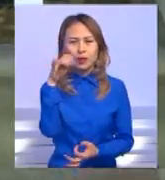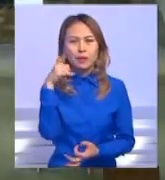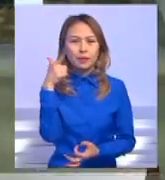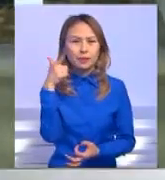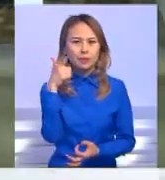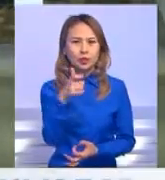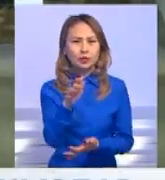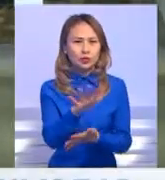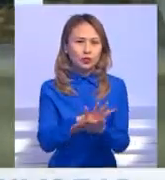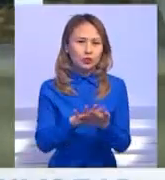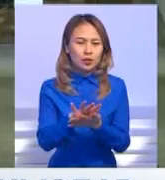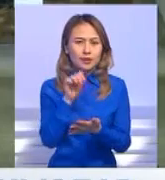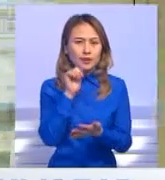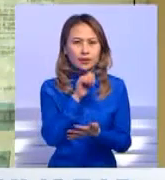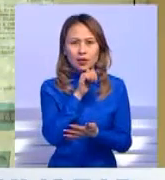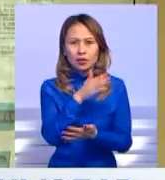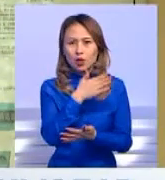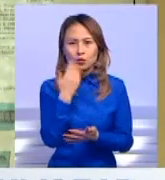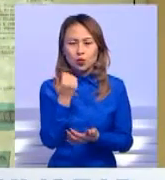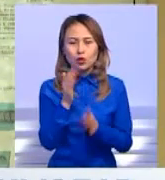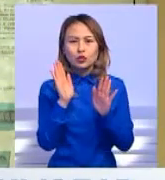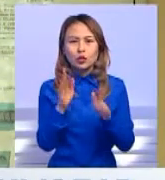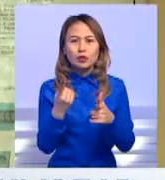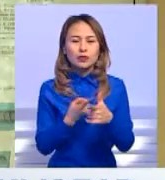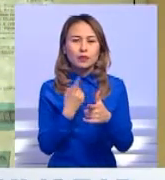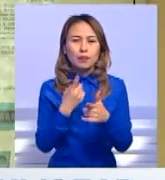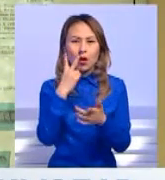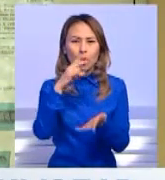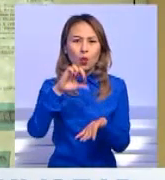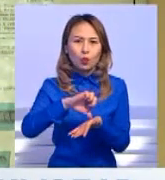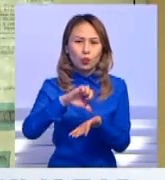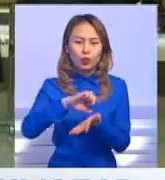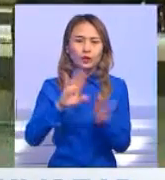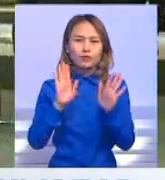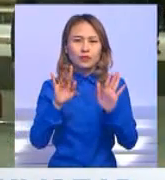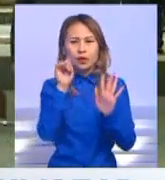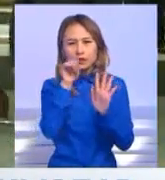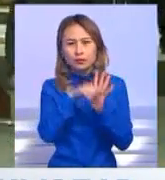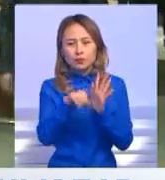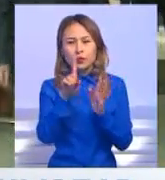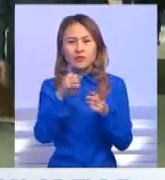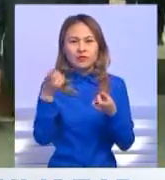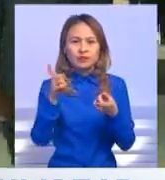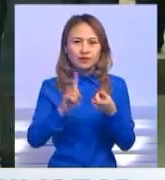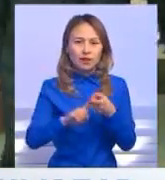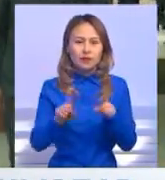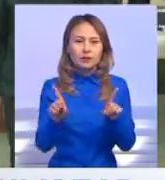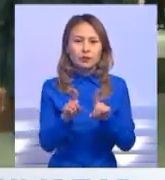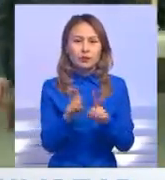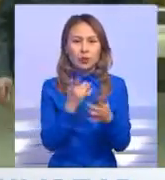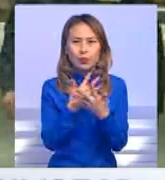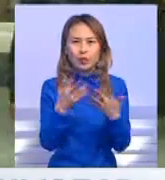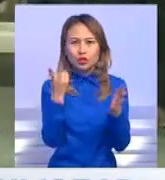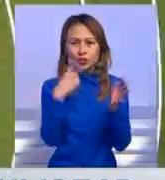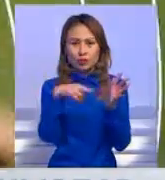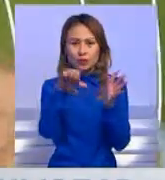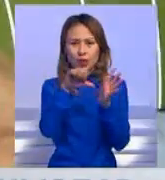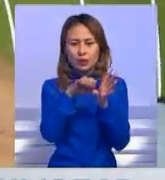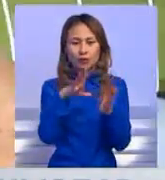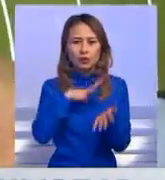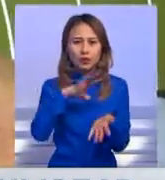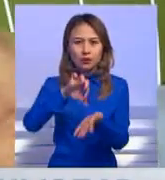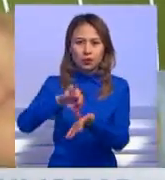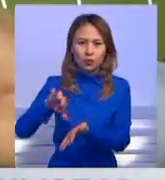одан басқа ешқандай құпиясы жоқ. Мерген қыздар байқауына облыстық ішкі істер департаментіне қарасты барлық бөлімшелерден 26 қызметкер